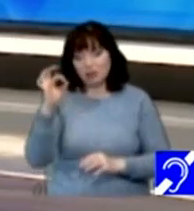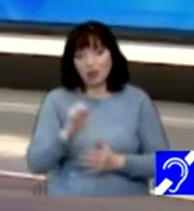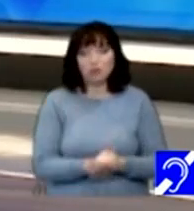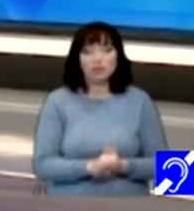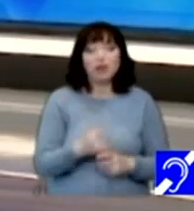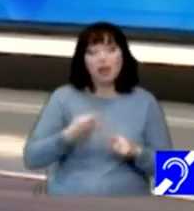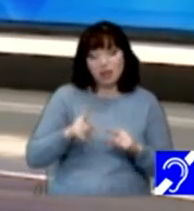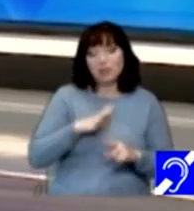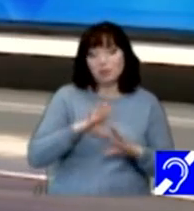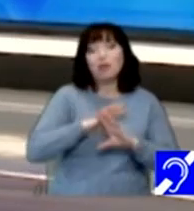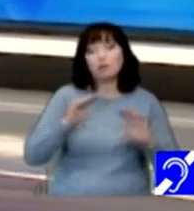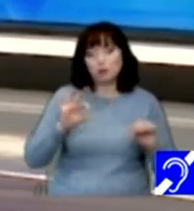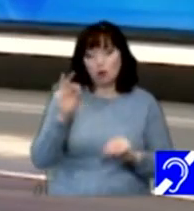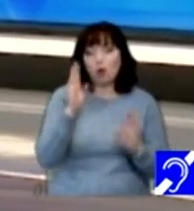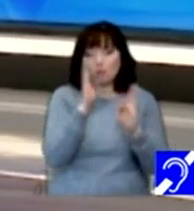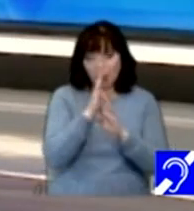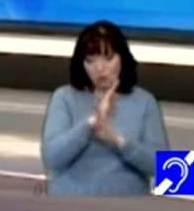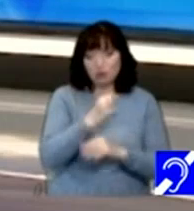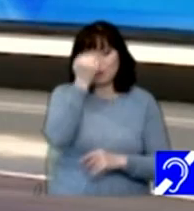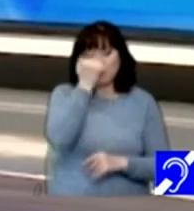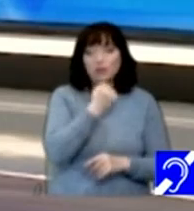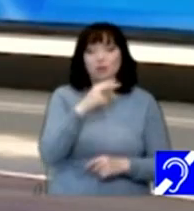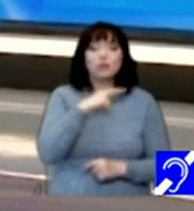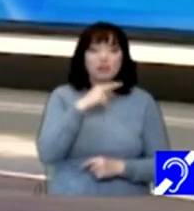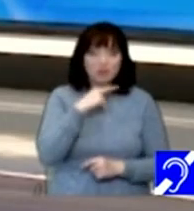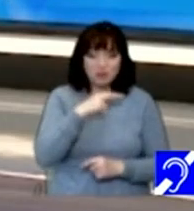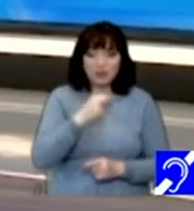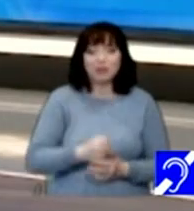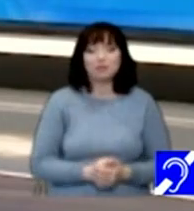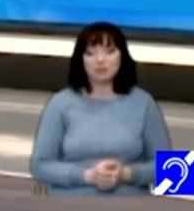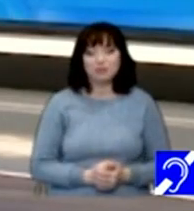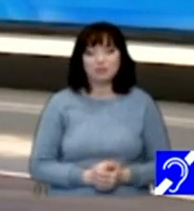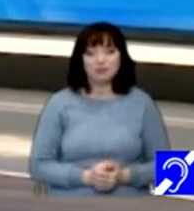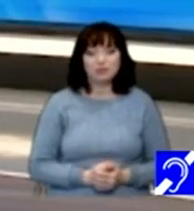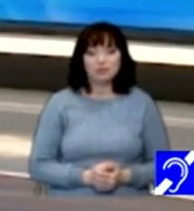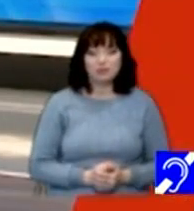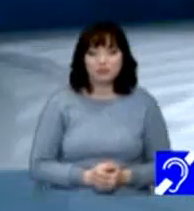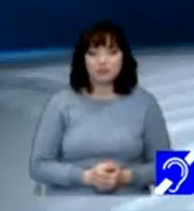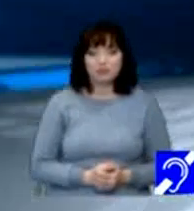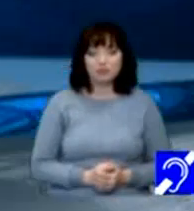fost informațiile despre vreme. Sunt Florina Constantinescu și vă mulțumesc pentru atenție. Pe curând!